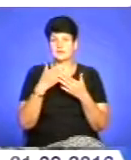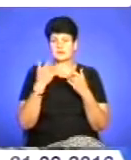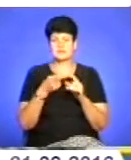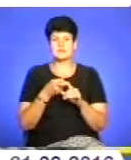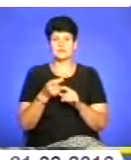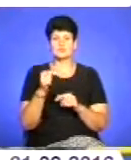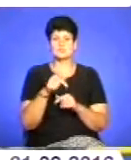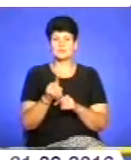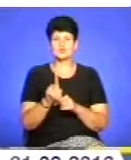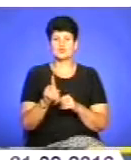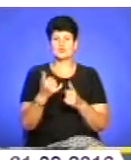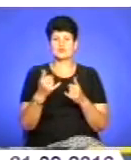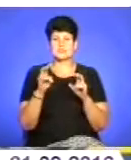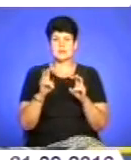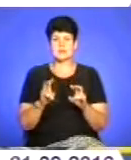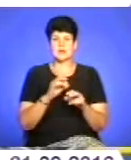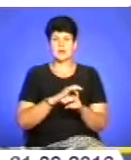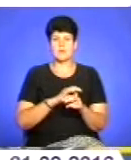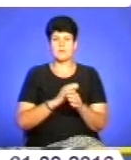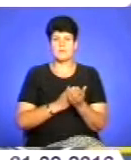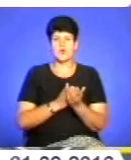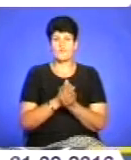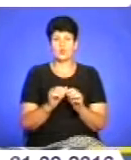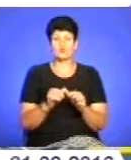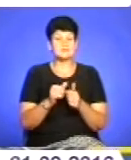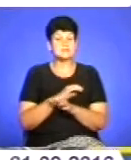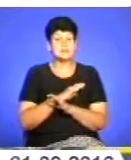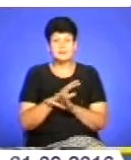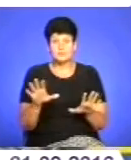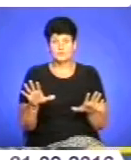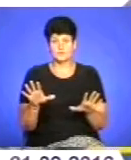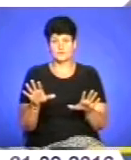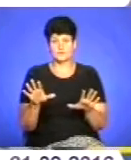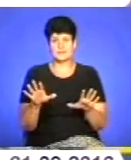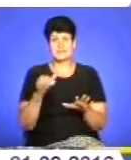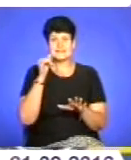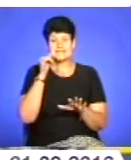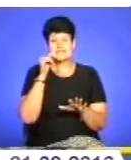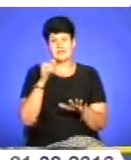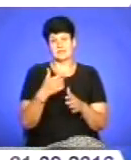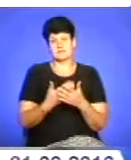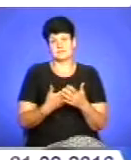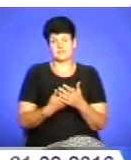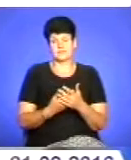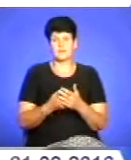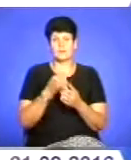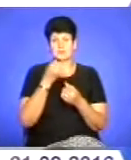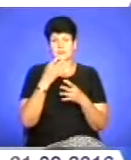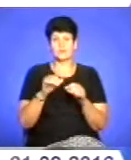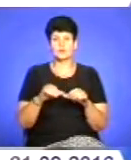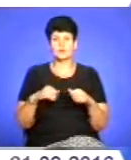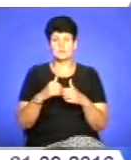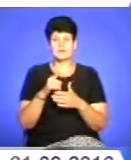з тим, що сьогодні засідання профільної комісії не відбулося, я вважаю, що завтра теоретично і позитивно рішення комісії з